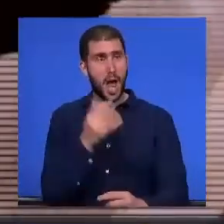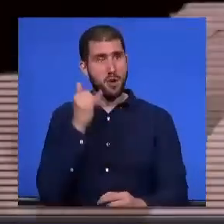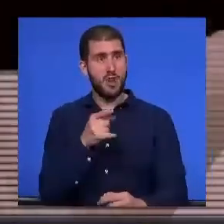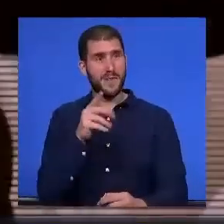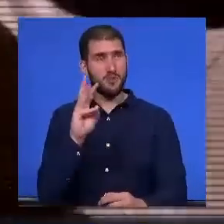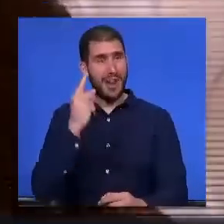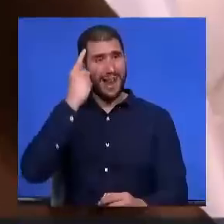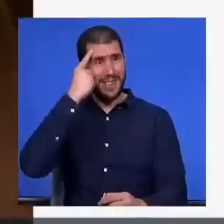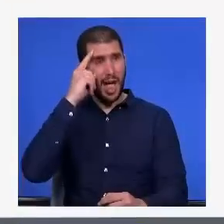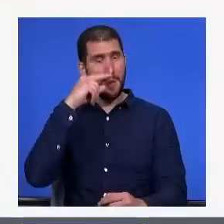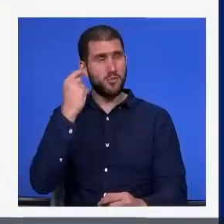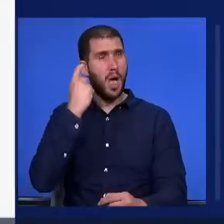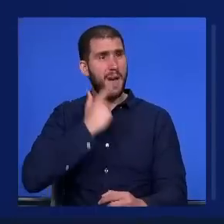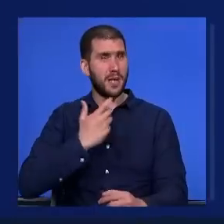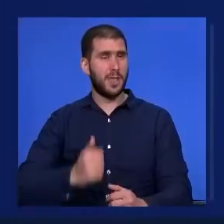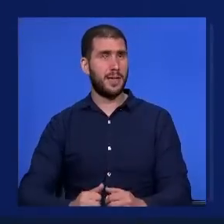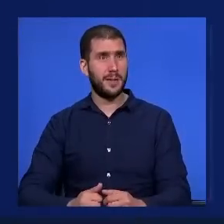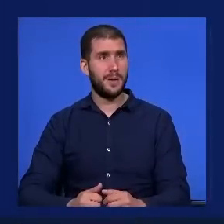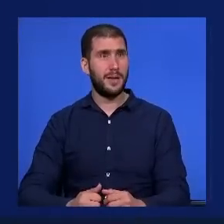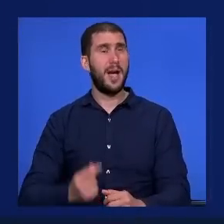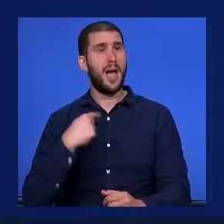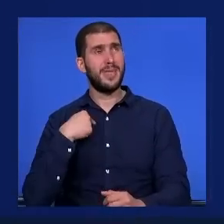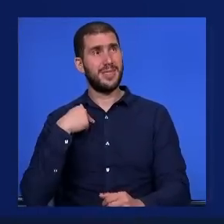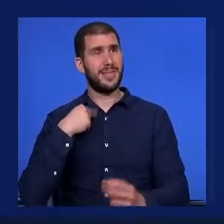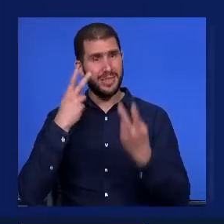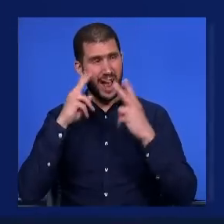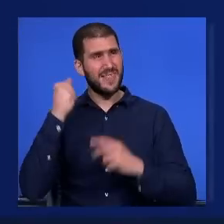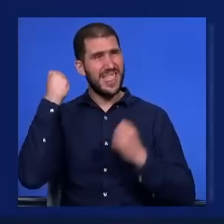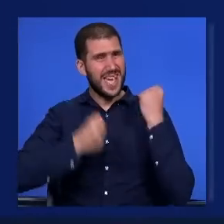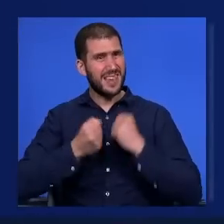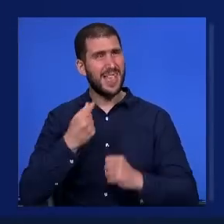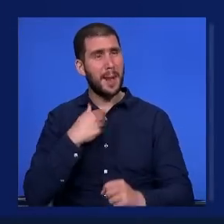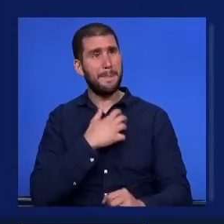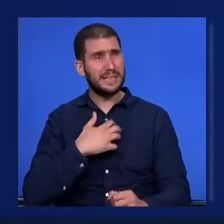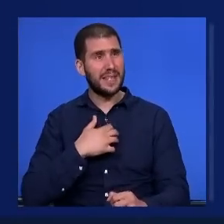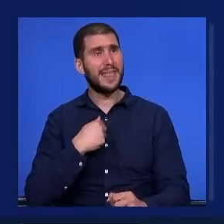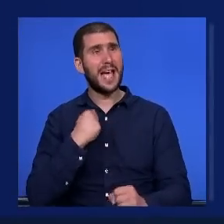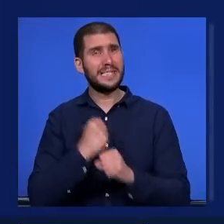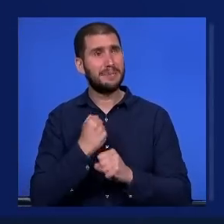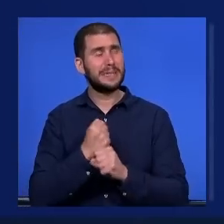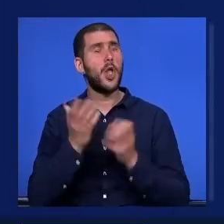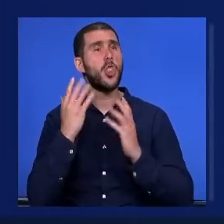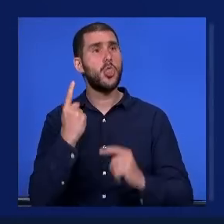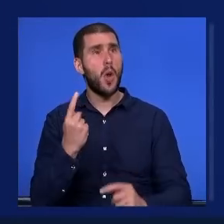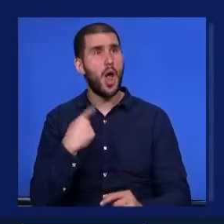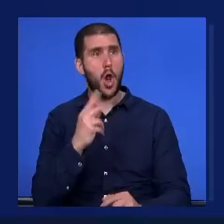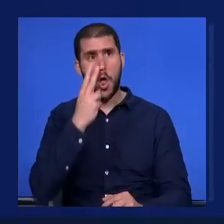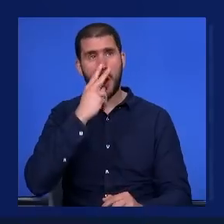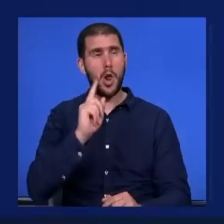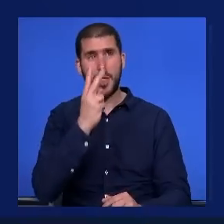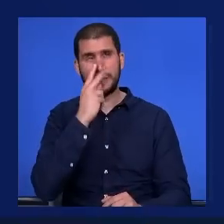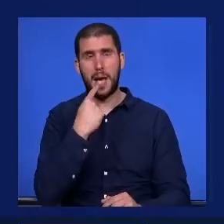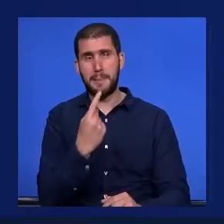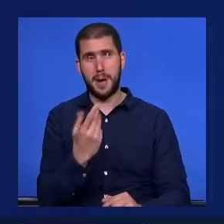ידע שאבא שלו עבריין. אני תקפתי, אני הקיתי, אני פצעתי. אני עשיתי מעשה נוראי, אמר סטרוג